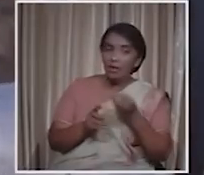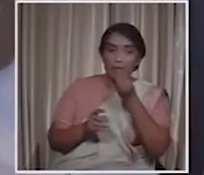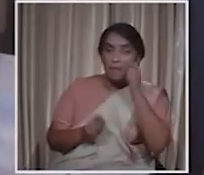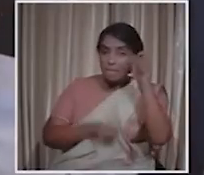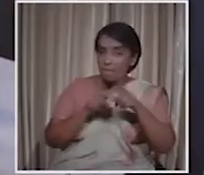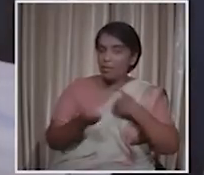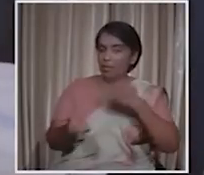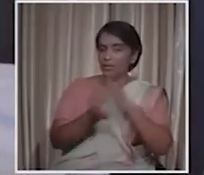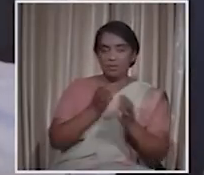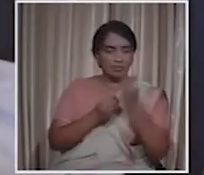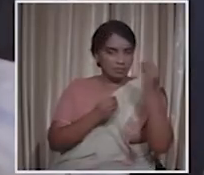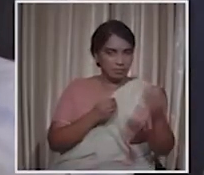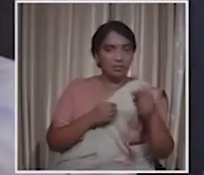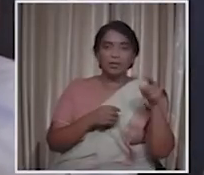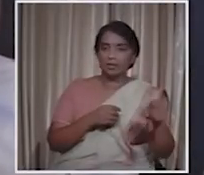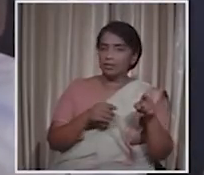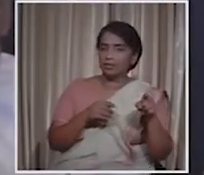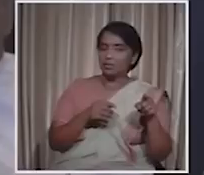පාරිභෝගිකයන්ට සහනයක් ලබා දෙනවා.